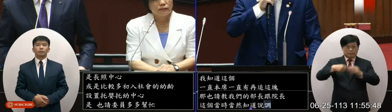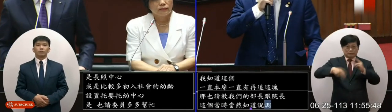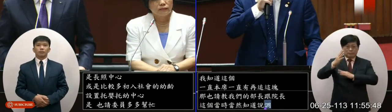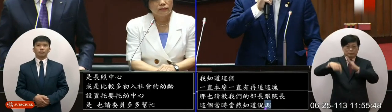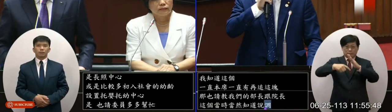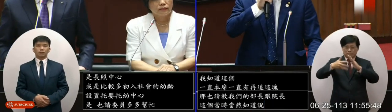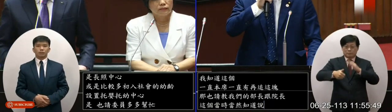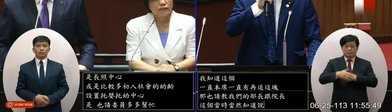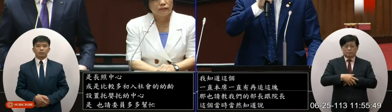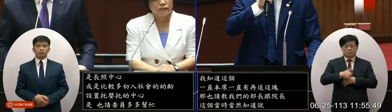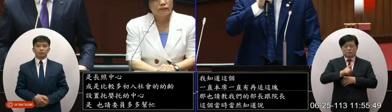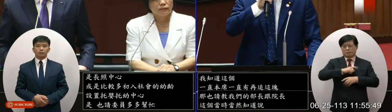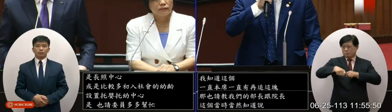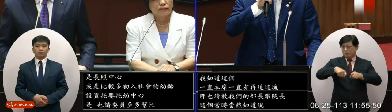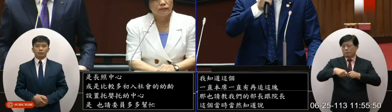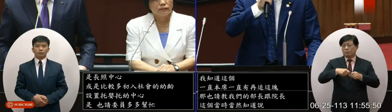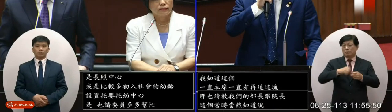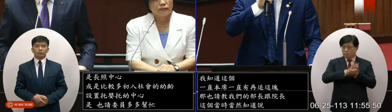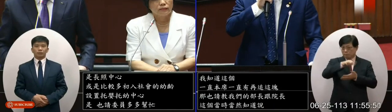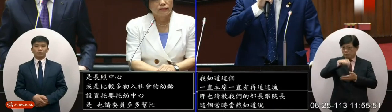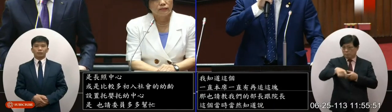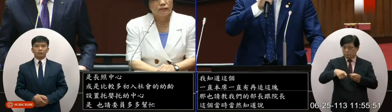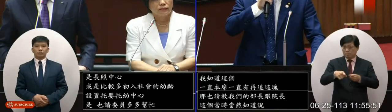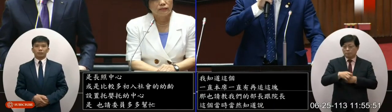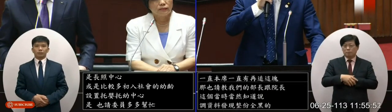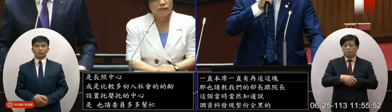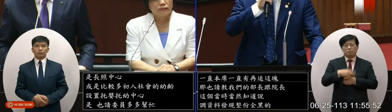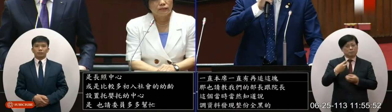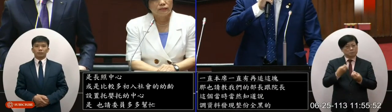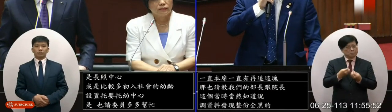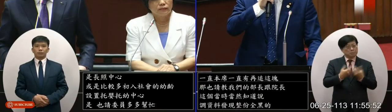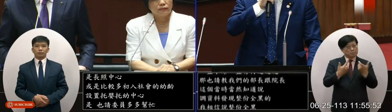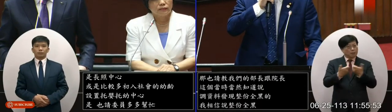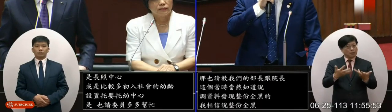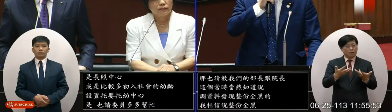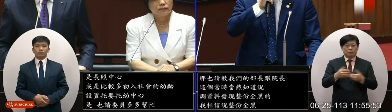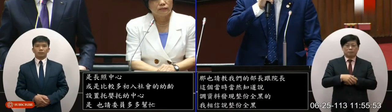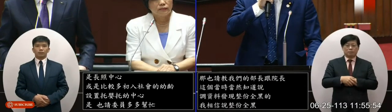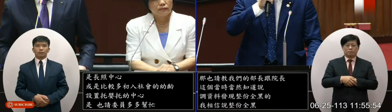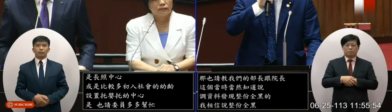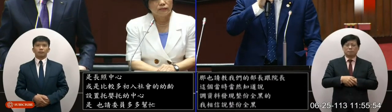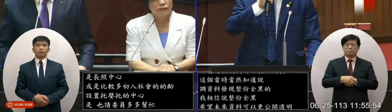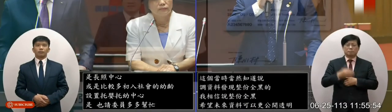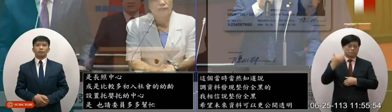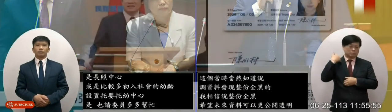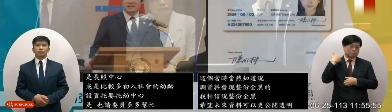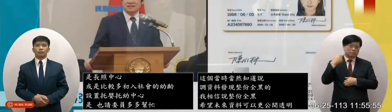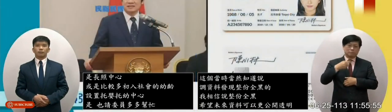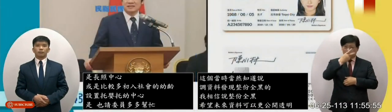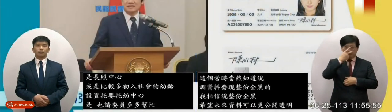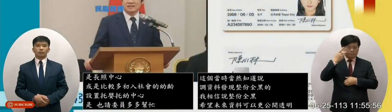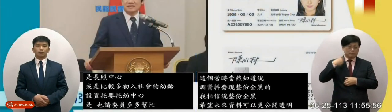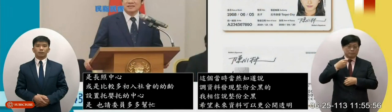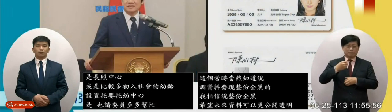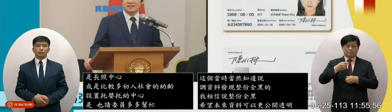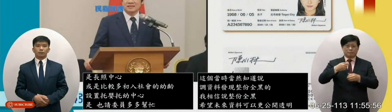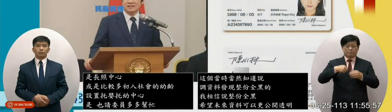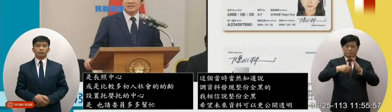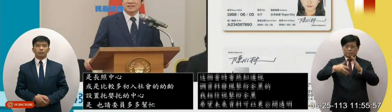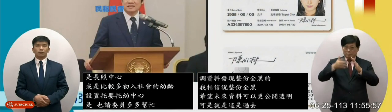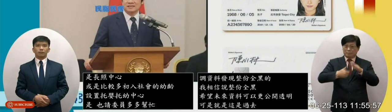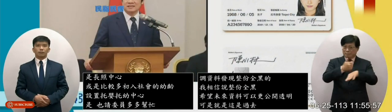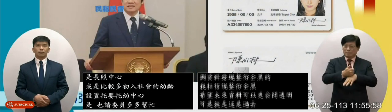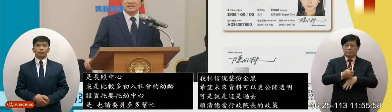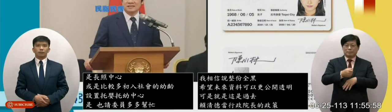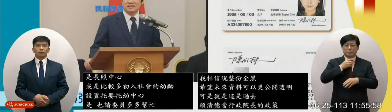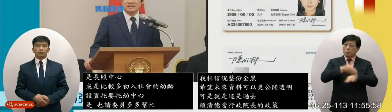长的一个这个政策，那未来这个政策我们应该要怎么去做？因为大家都知道这个政策，当时这个赖清德当这个院